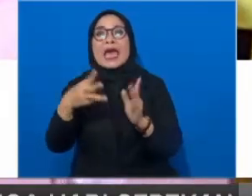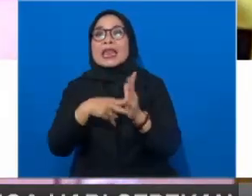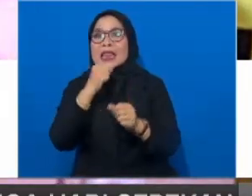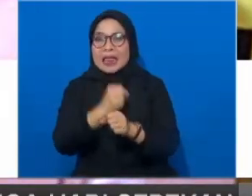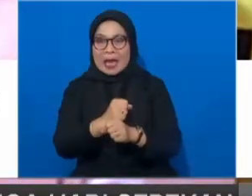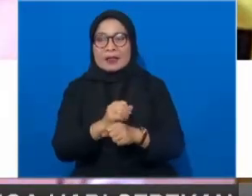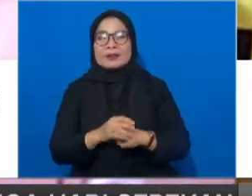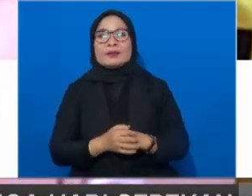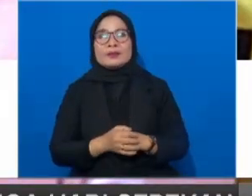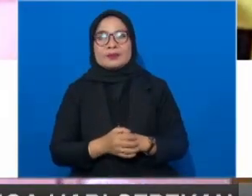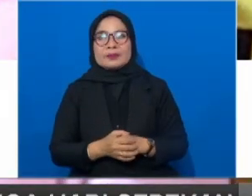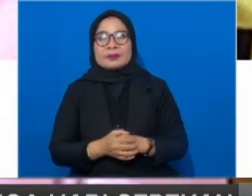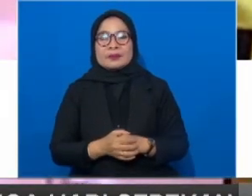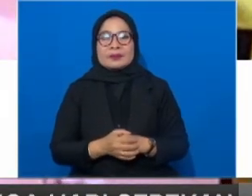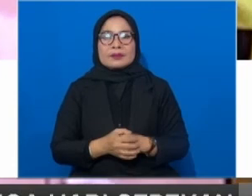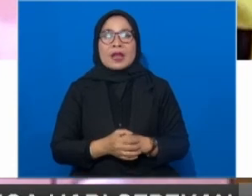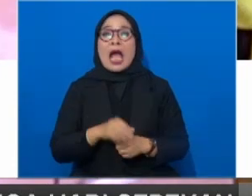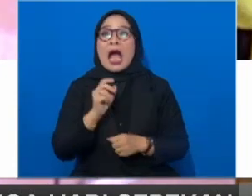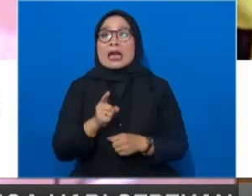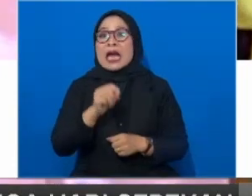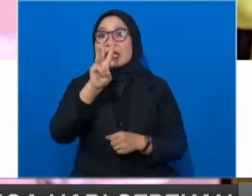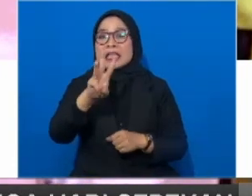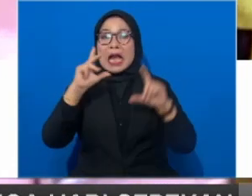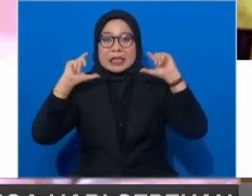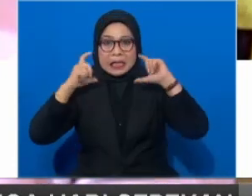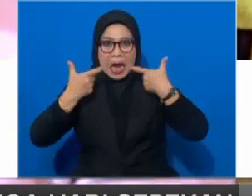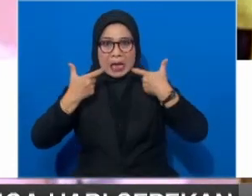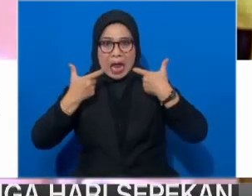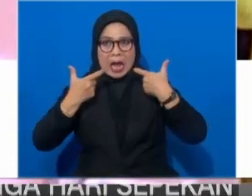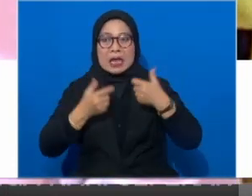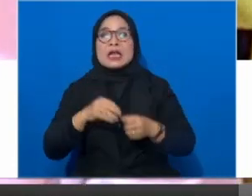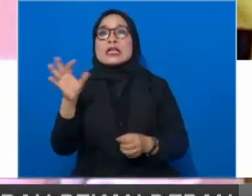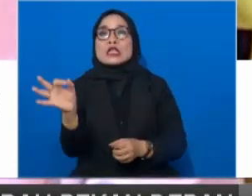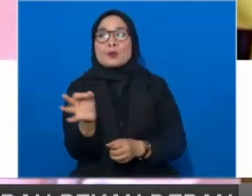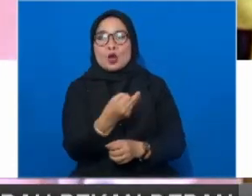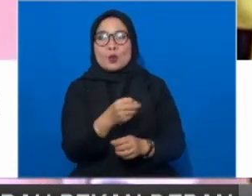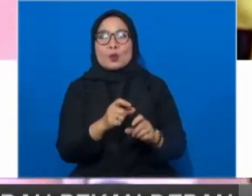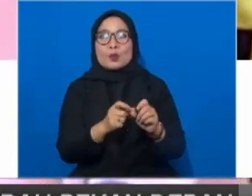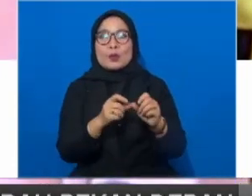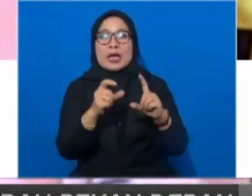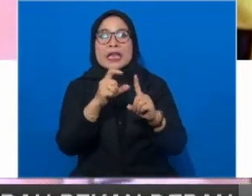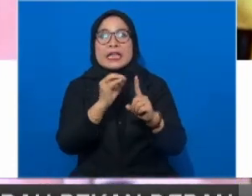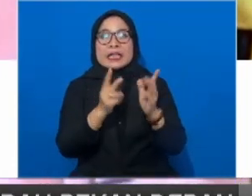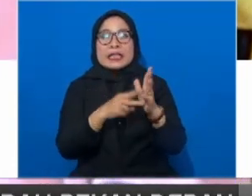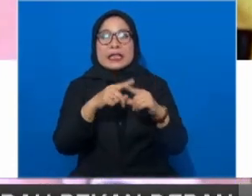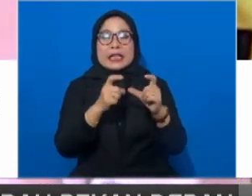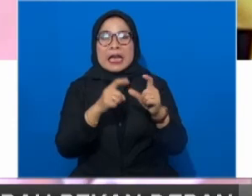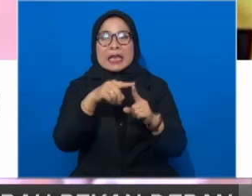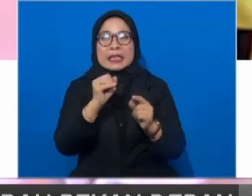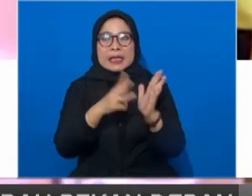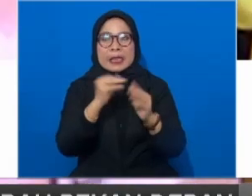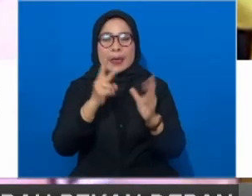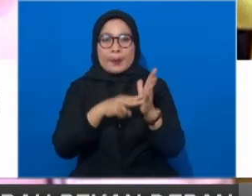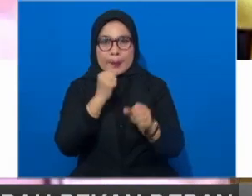Kita bisa bagi tiga sejarah periode kedatangan. Satu, sebelum dinasti Ming, sebelum tahun